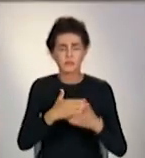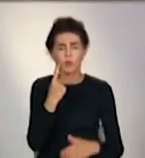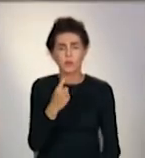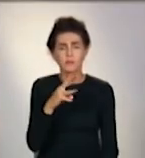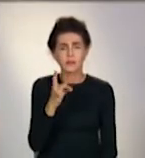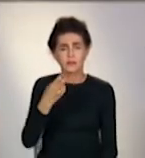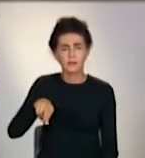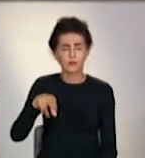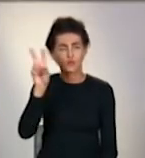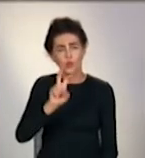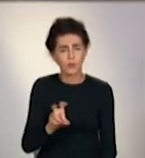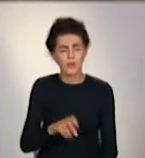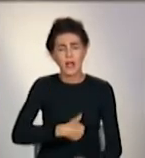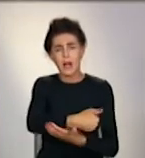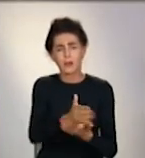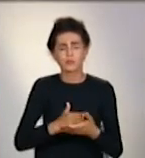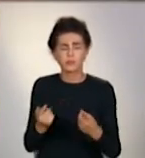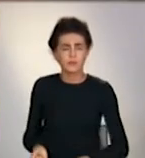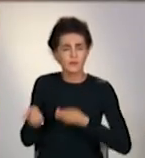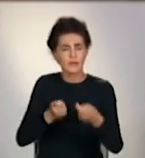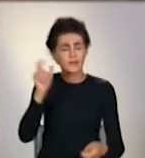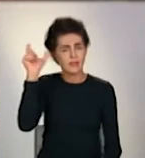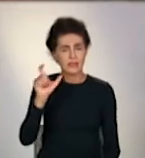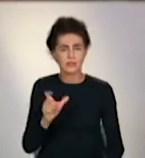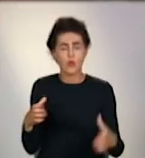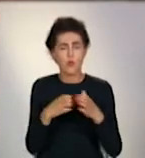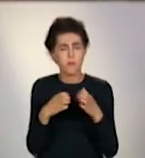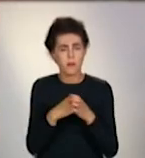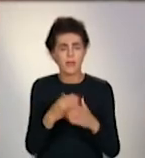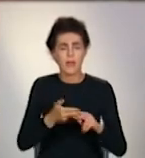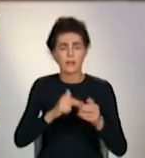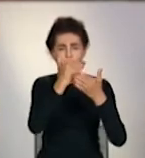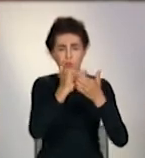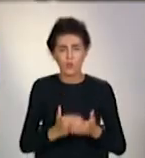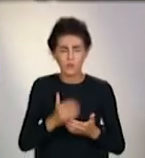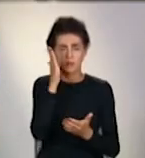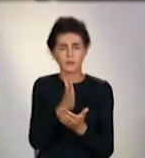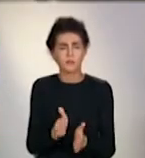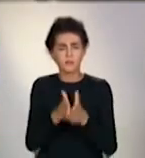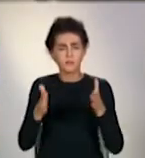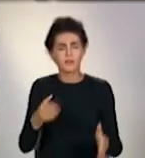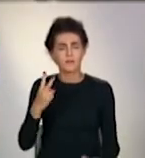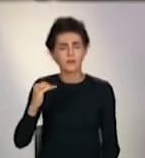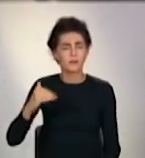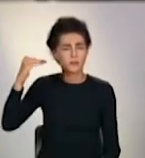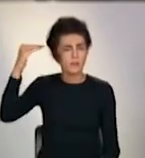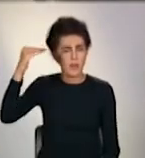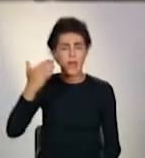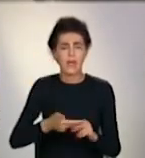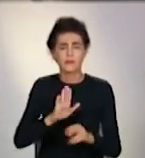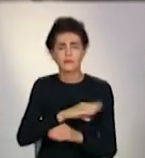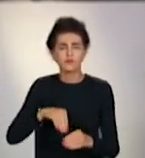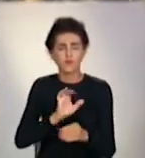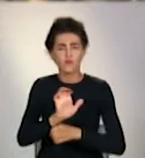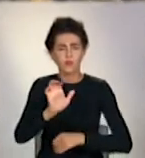мільярд доларів. Обладнання постачатиме італійська компанія. Проєкт розбили на два етапи. Продукцію